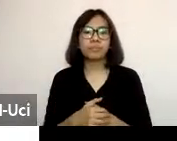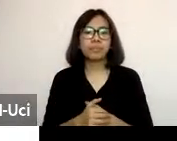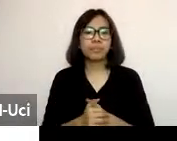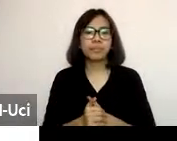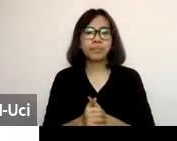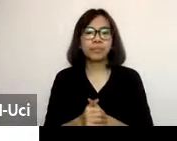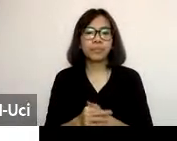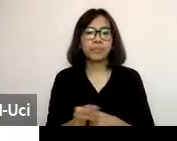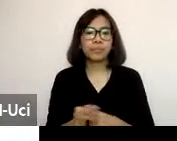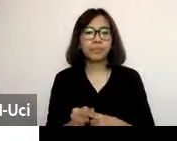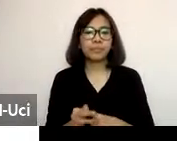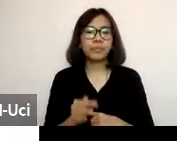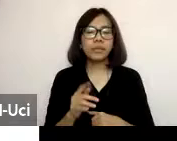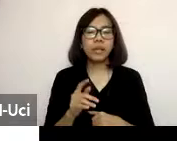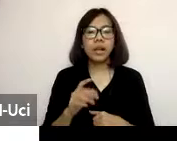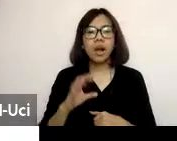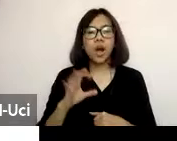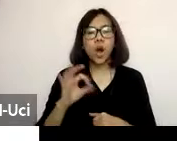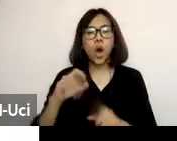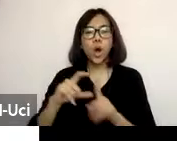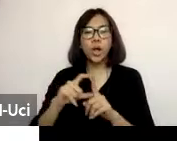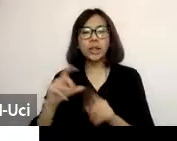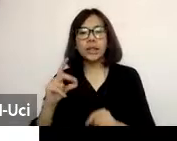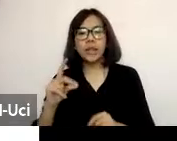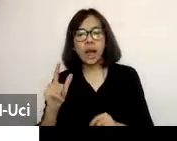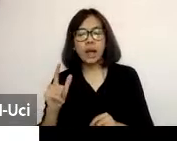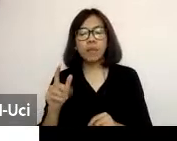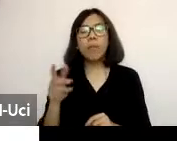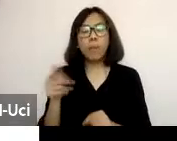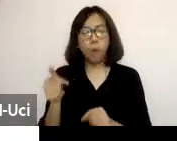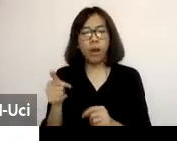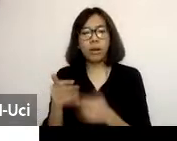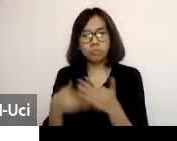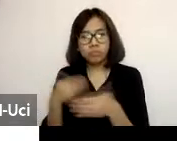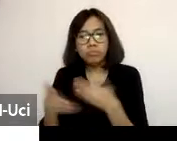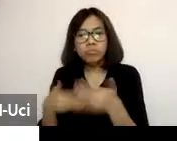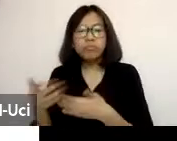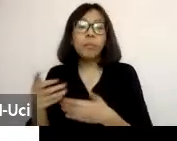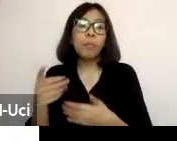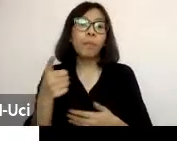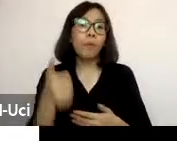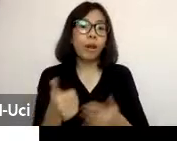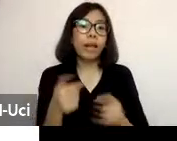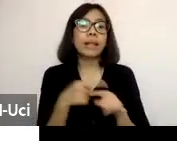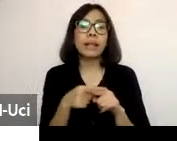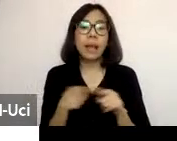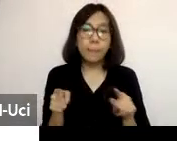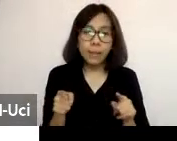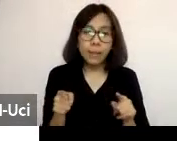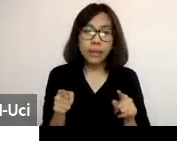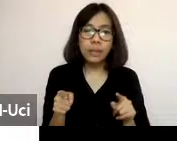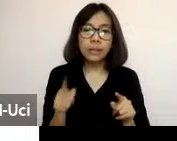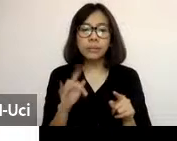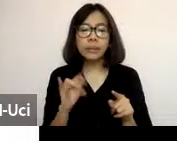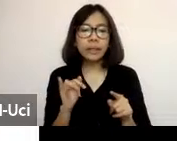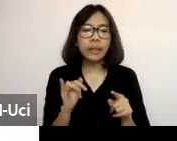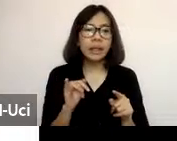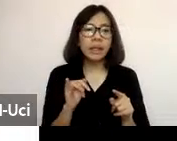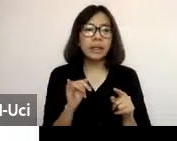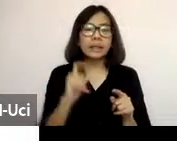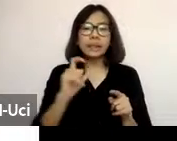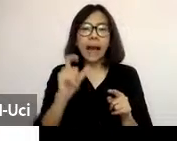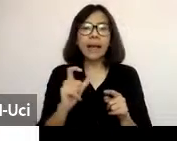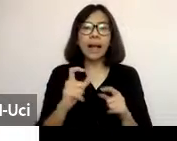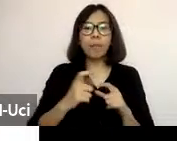tidak secara tekstual adanya perintah regulasi kawashita untuk melakukan PR